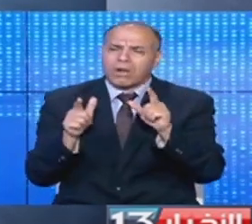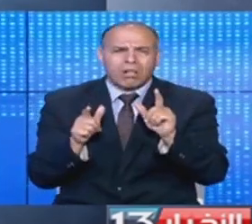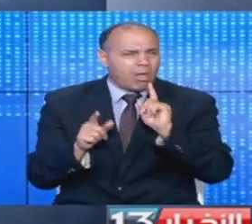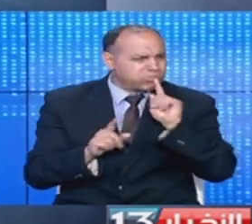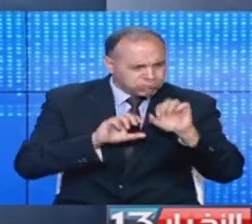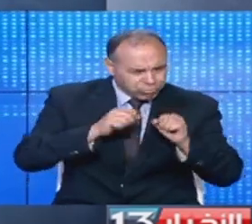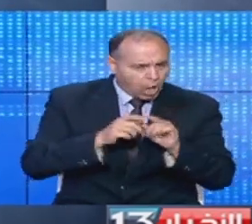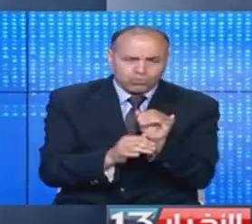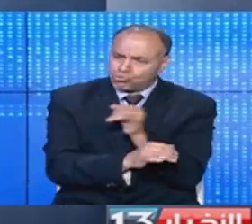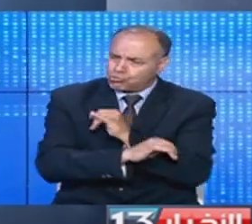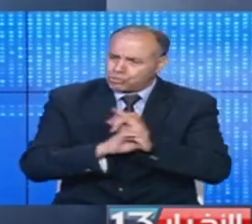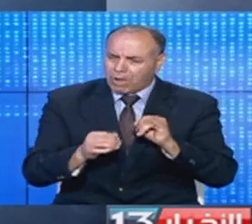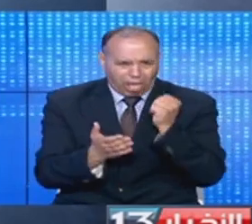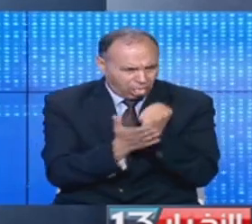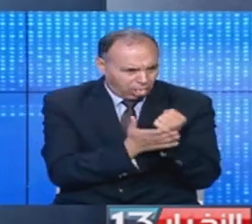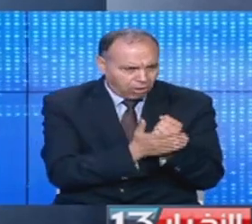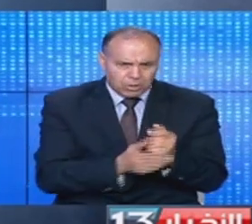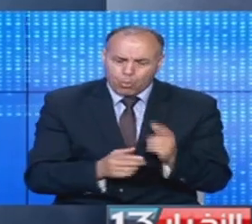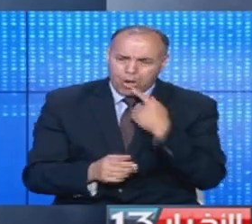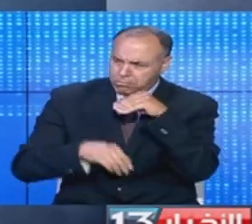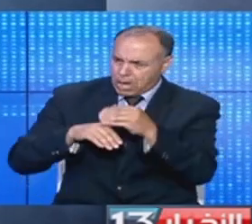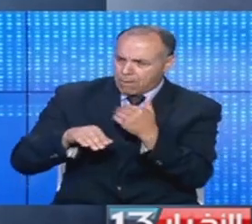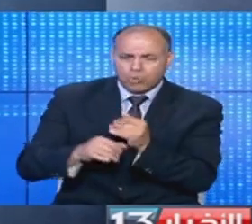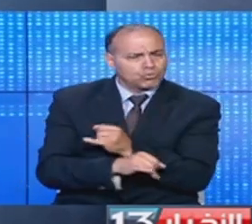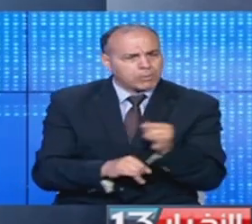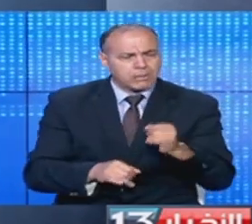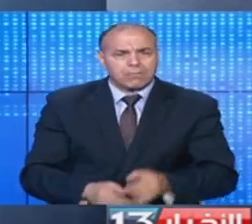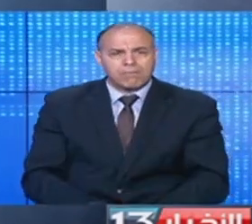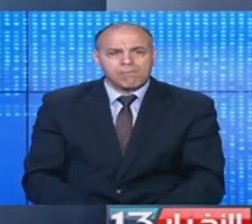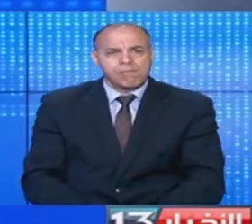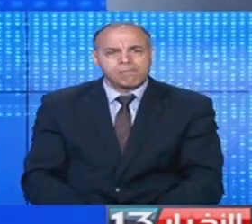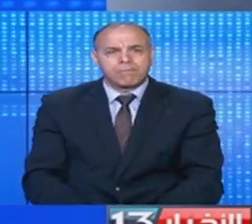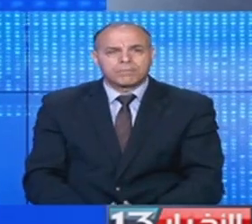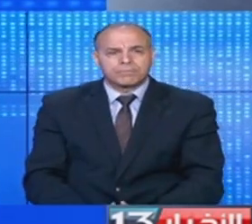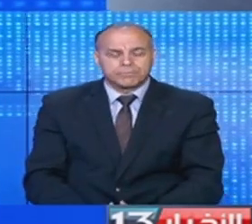لأي شكل من أشكال الترخيص أو الإعلام المسبق.